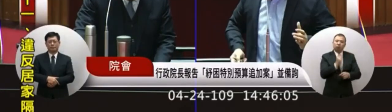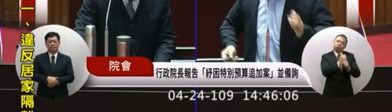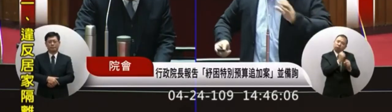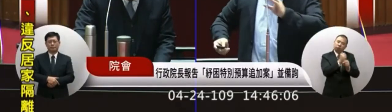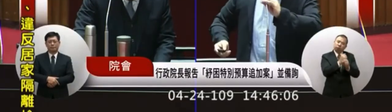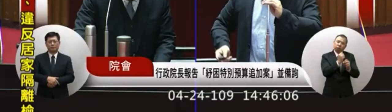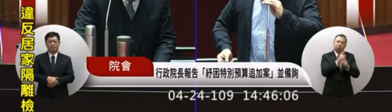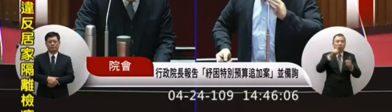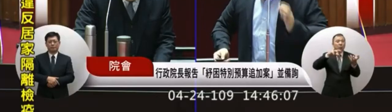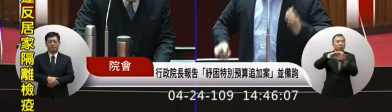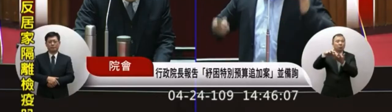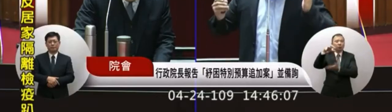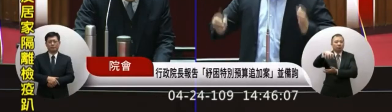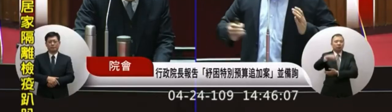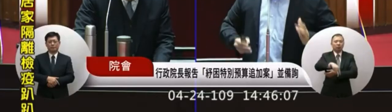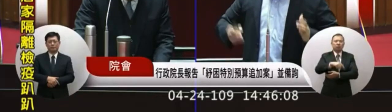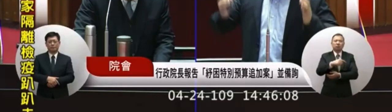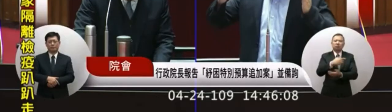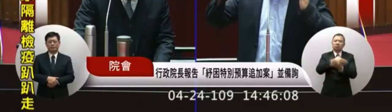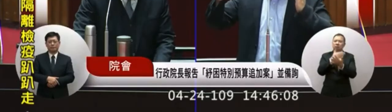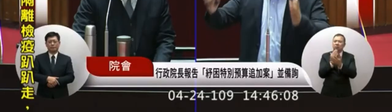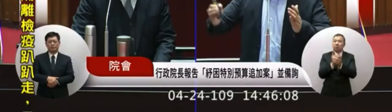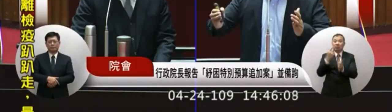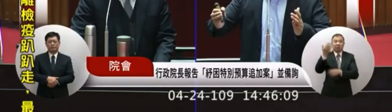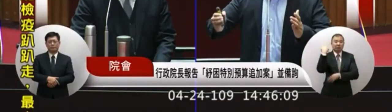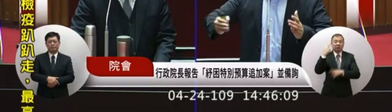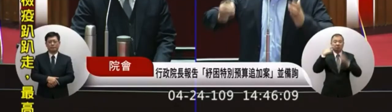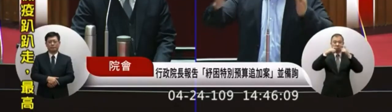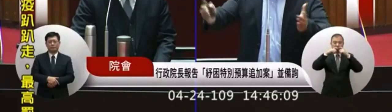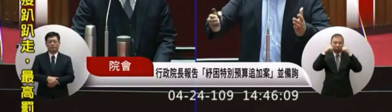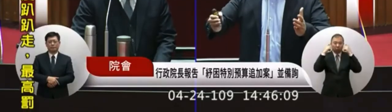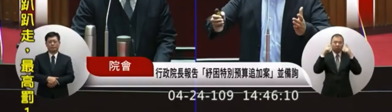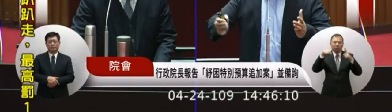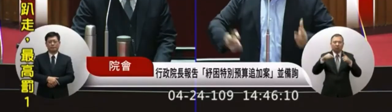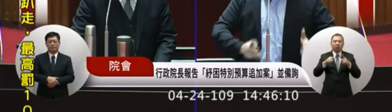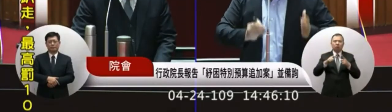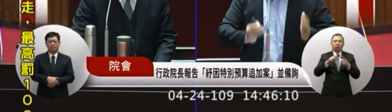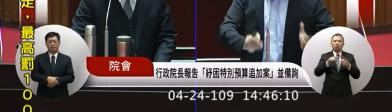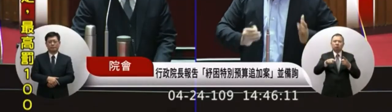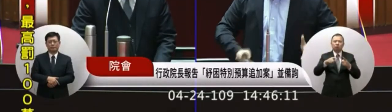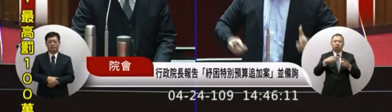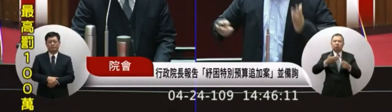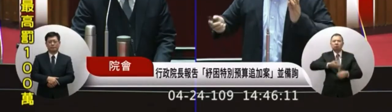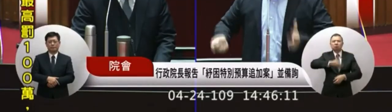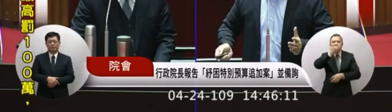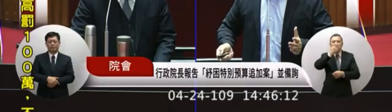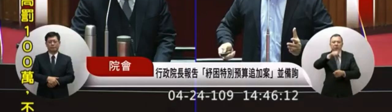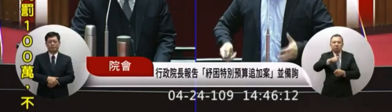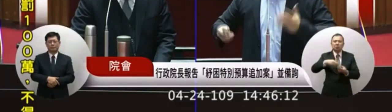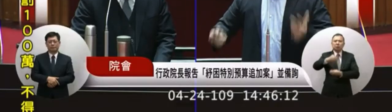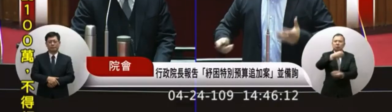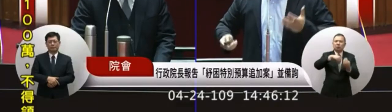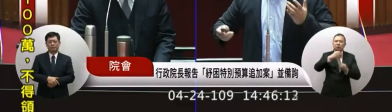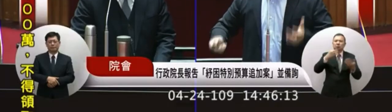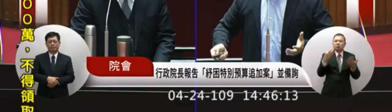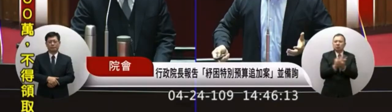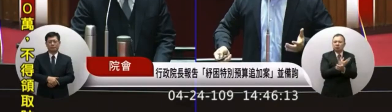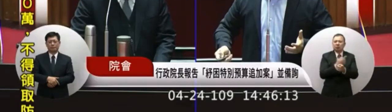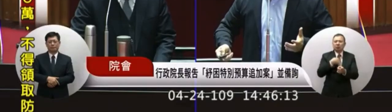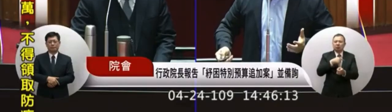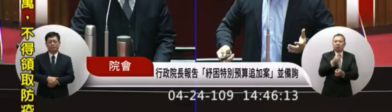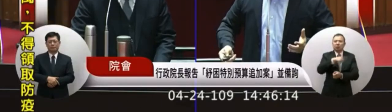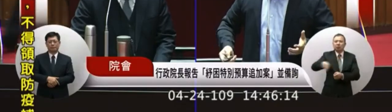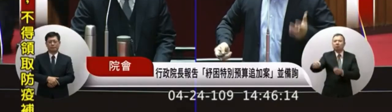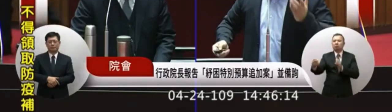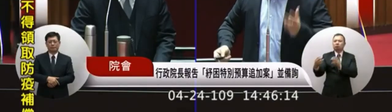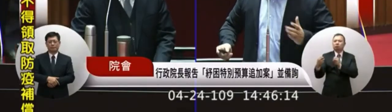题是讲因进前口罩吼，这个无够的时阵吼，伊是科管局来协调，但是协调到尾啊嘛是